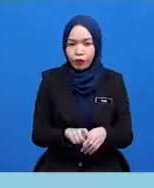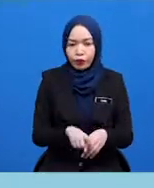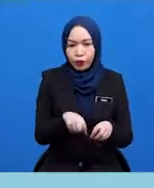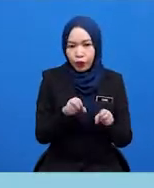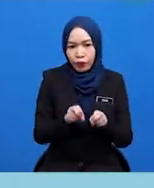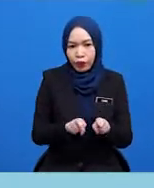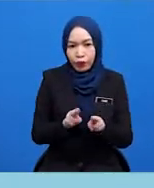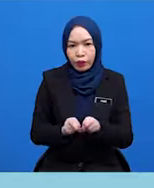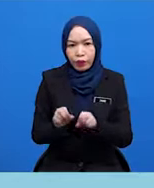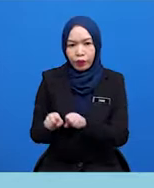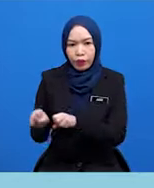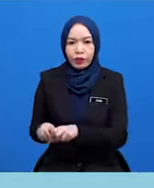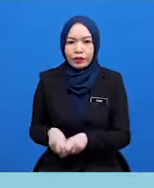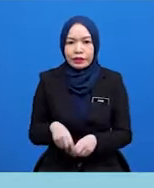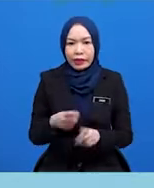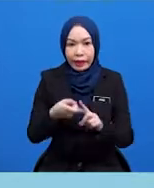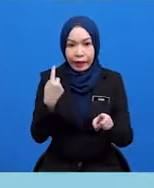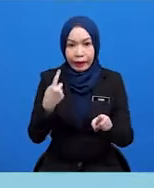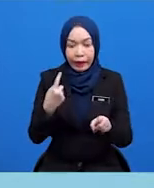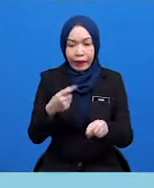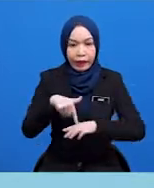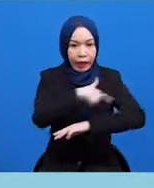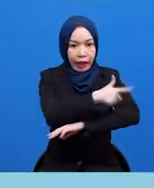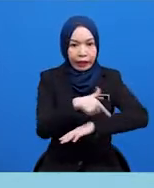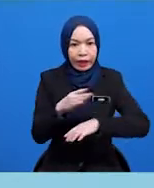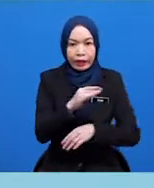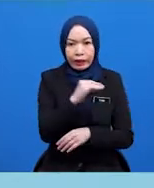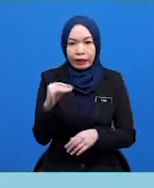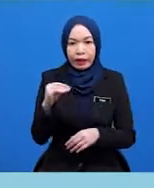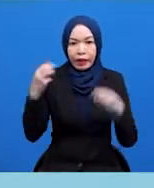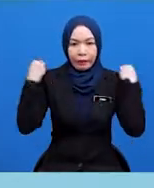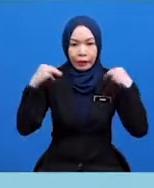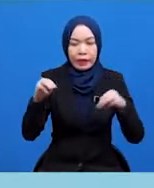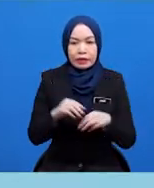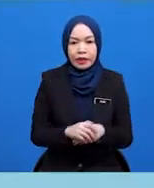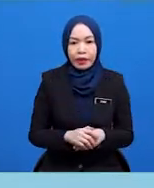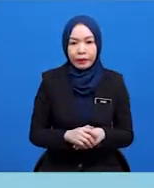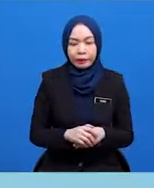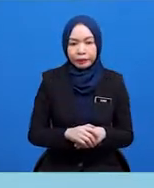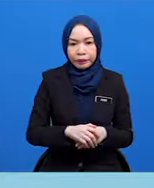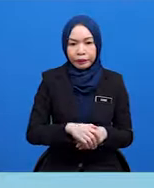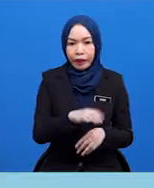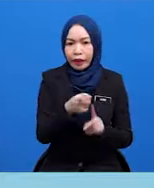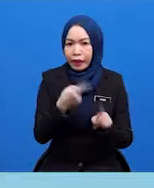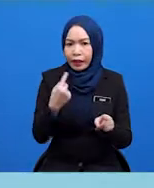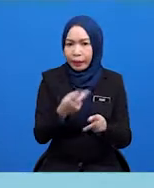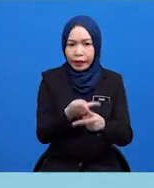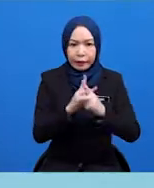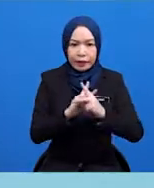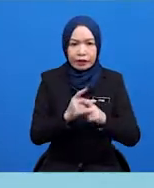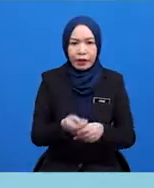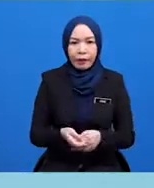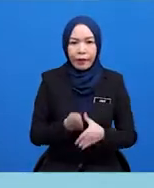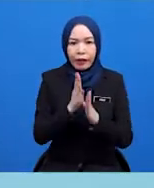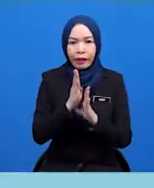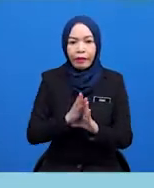peringkat pemasaran. Modal bagi syarikat besar atau swasta diperoleh melalui pinjaman bank swasta